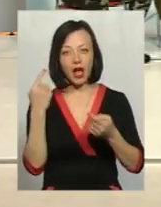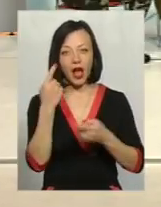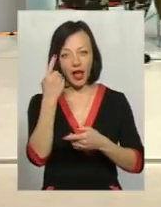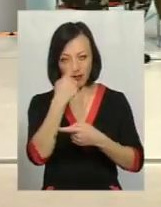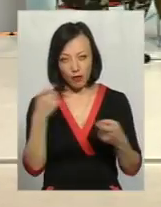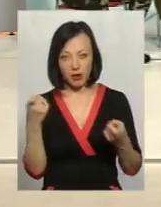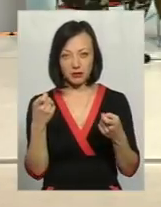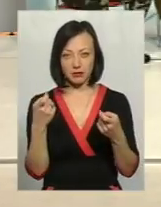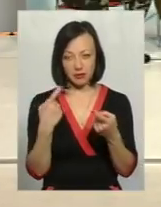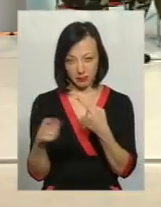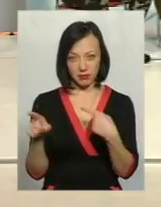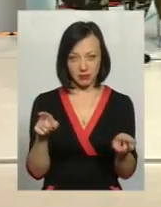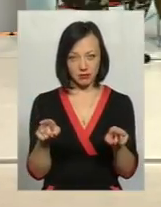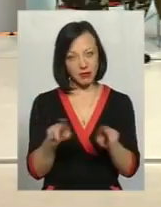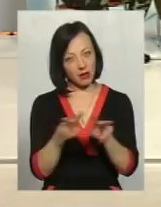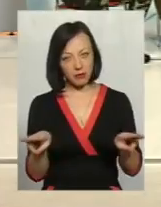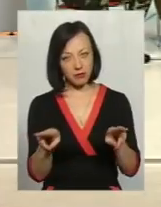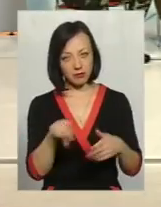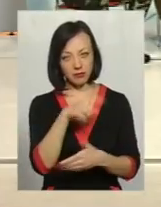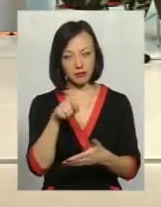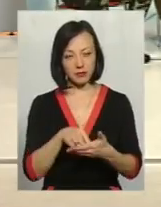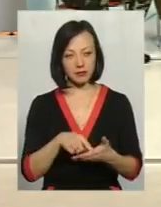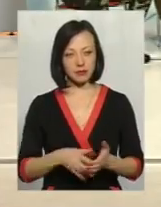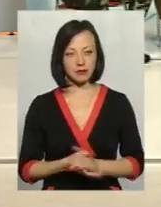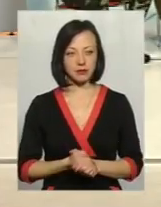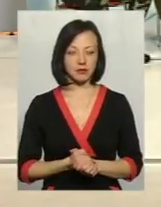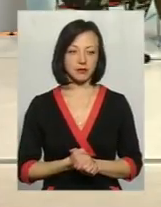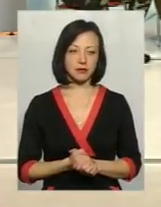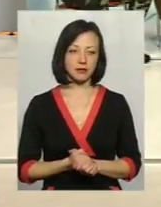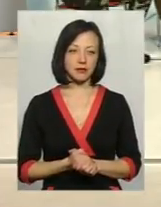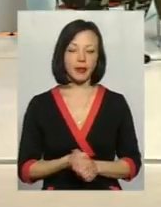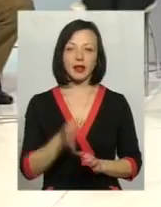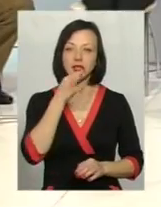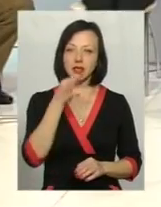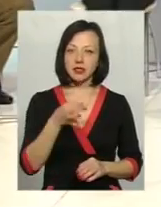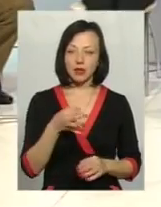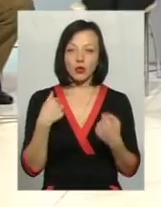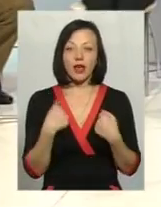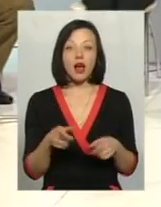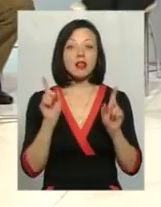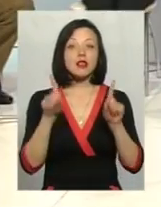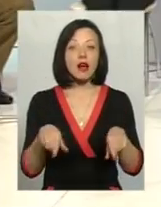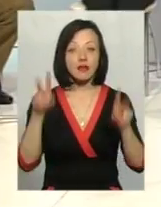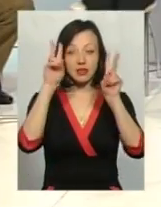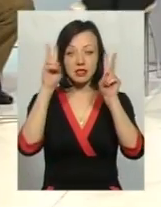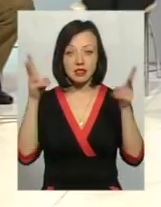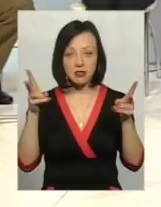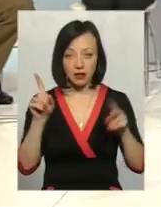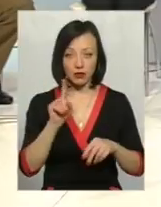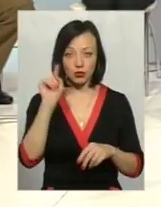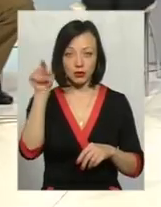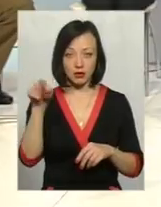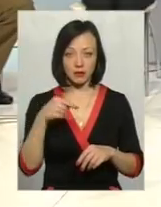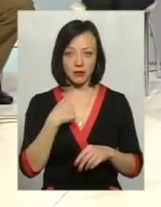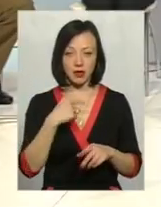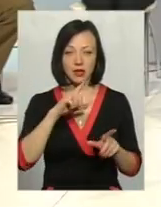ну, ви побачили одне й те саме, чи можливо? Ну, сказати так, що я навіть не знав, що там точно, тому що по телевізорі, так як